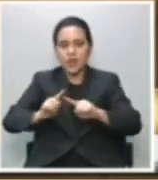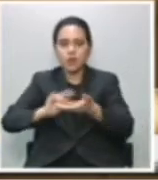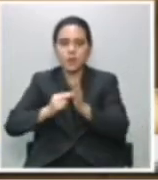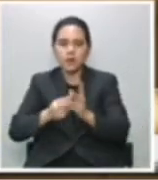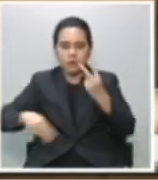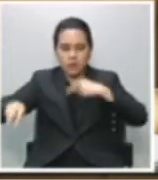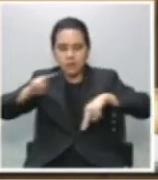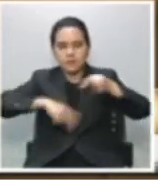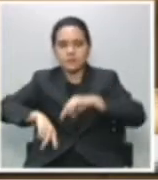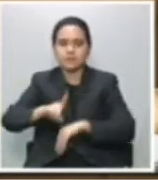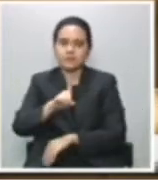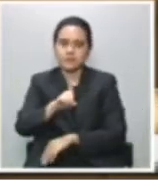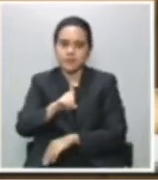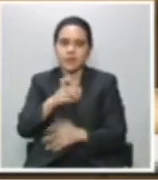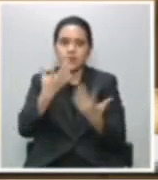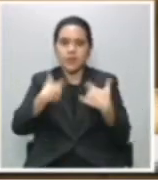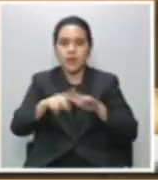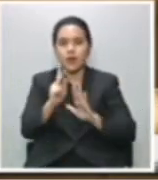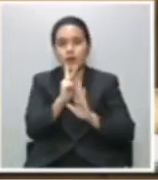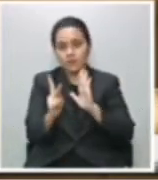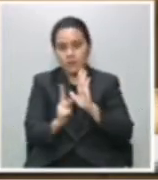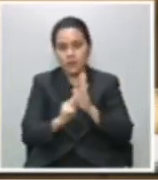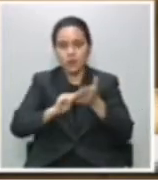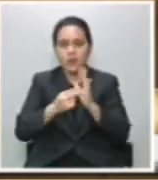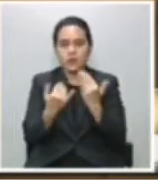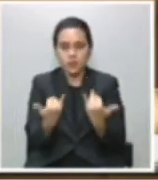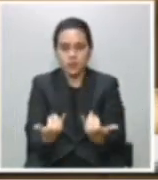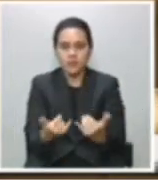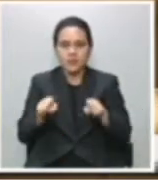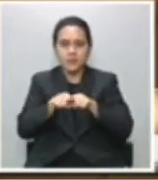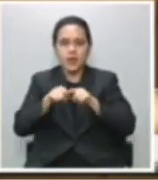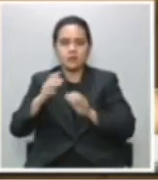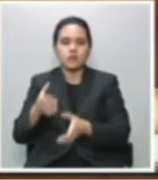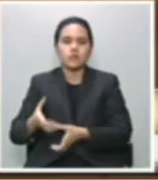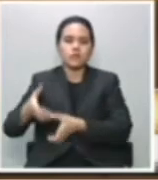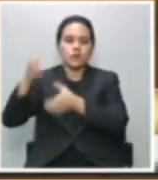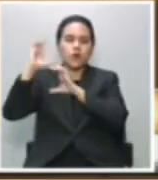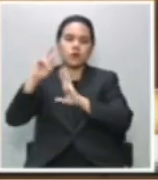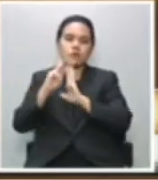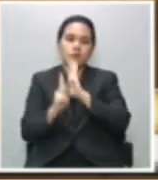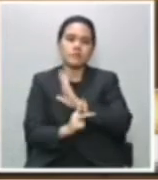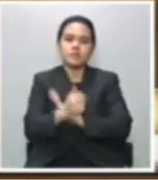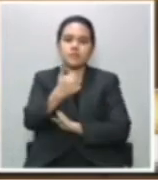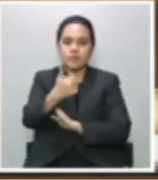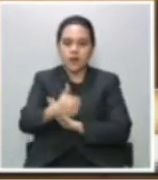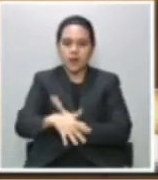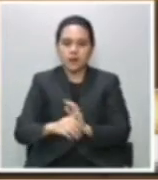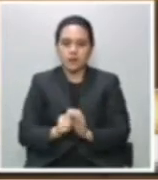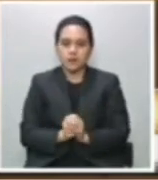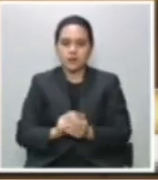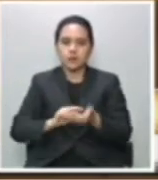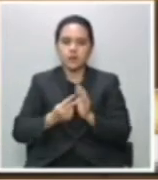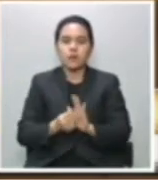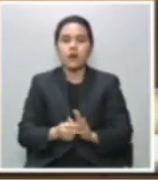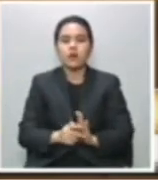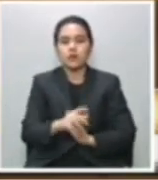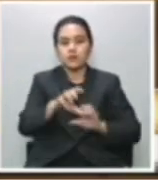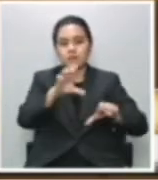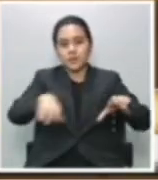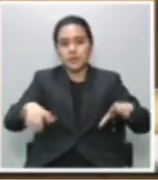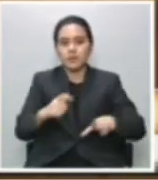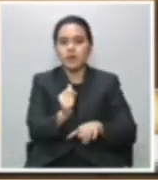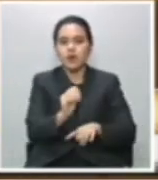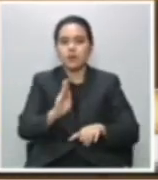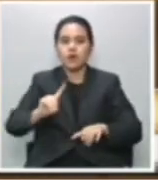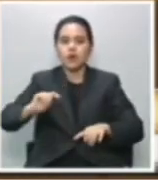แลได้และกฎหมายก็ไม่อนุญาตให้ถ่ายโอนกลับมาโดยกฎหมาย ราะนั้นจะต้องตกเป็นหน้าที่ของ